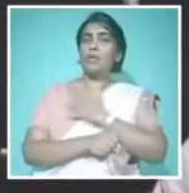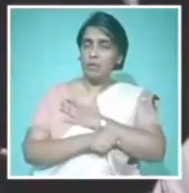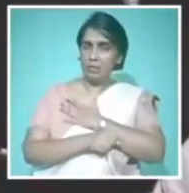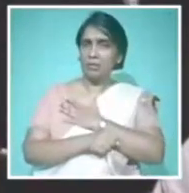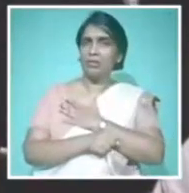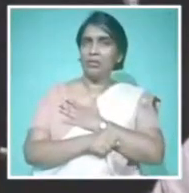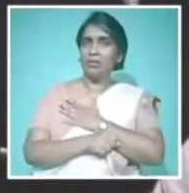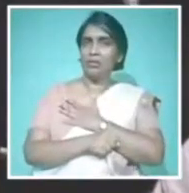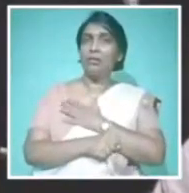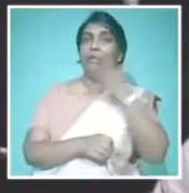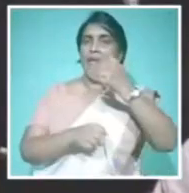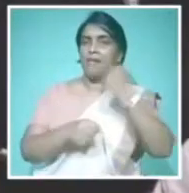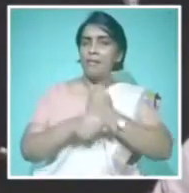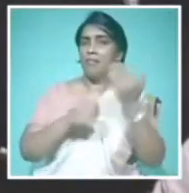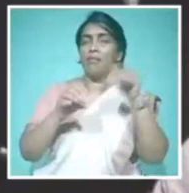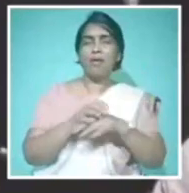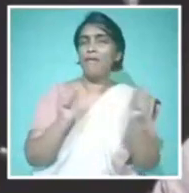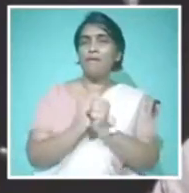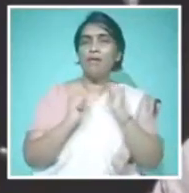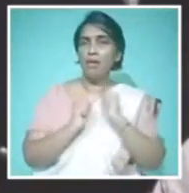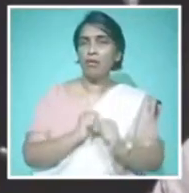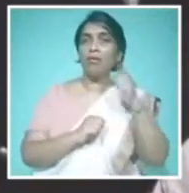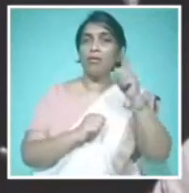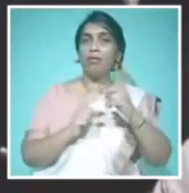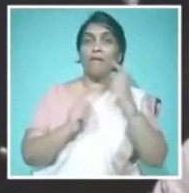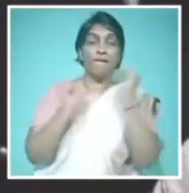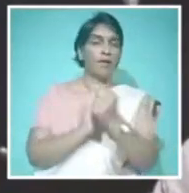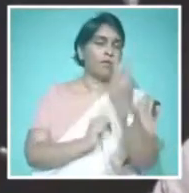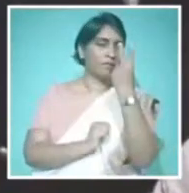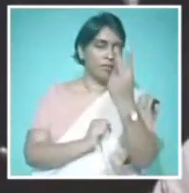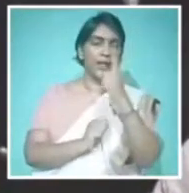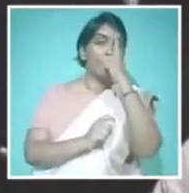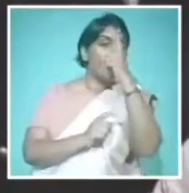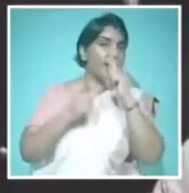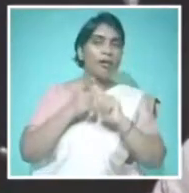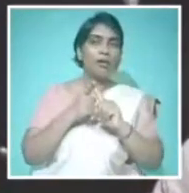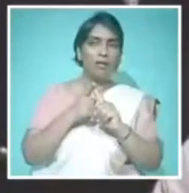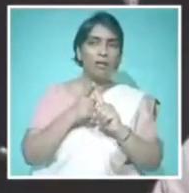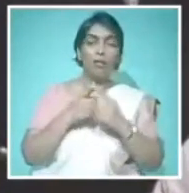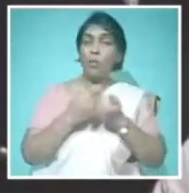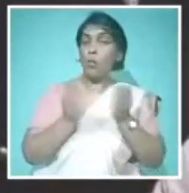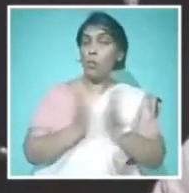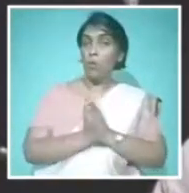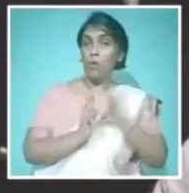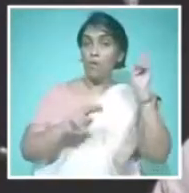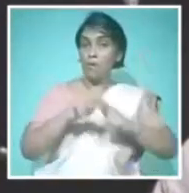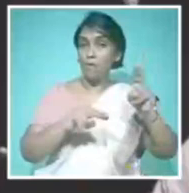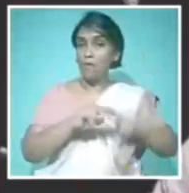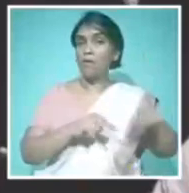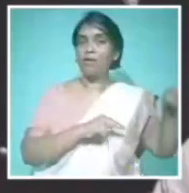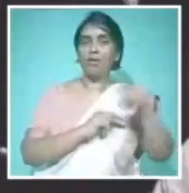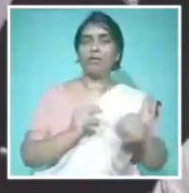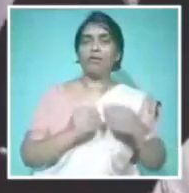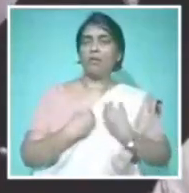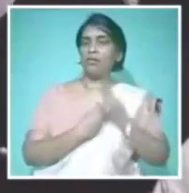රාජපක්ෂ මේ ආණ්ඩුව ආපු ගම මොකද කරේ එතුමා වැඩ දෙකක් කෙරුවා පළවෙනි එක තමයි තමන්ගේ ගජමිතුරන්ට